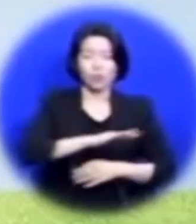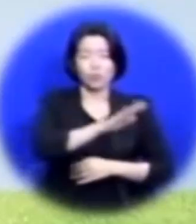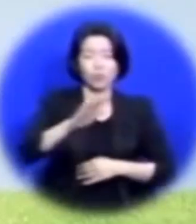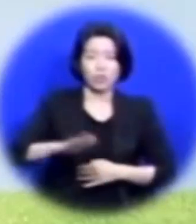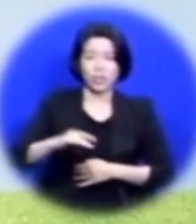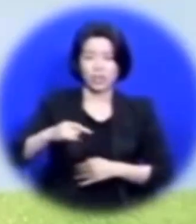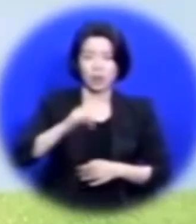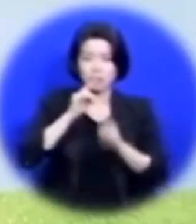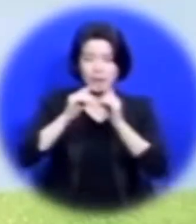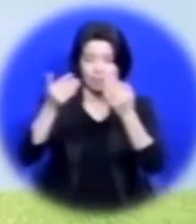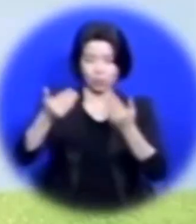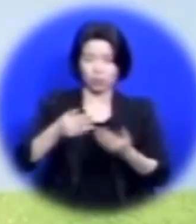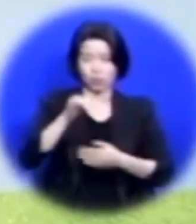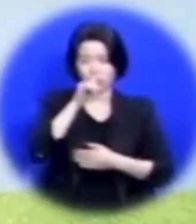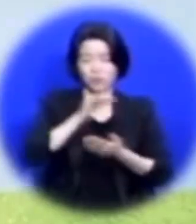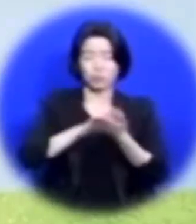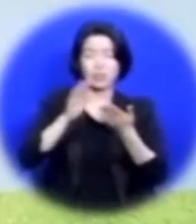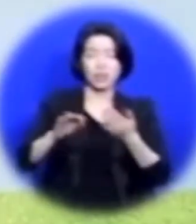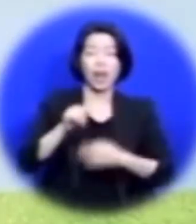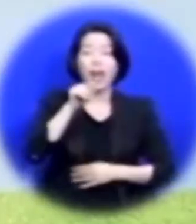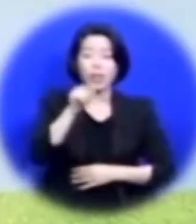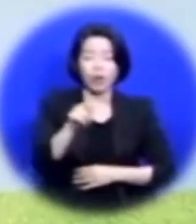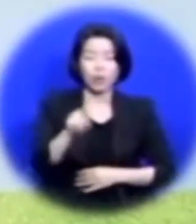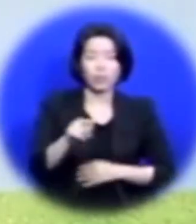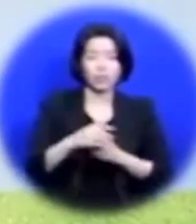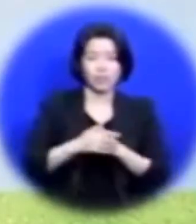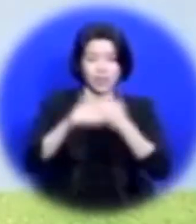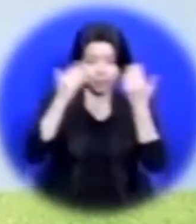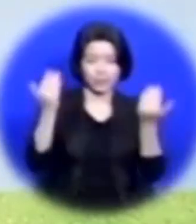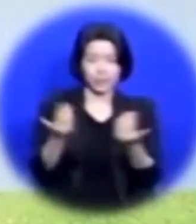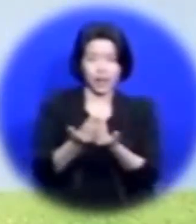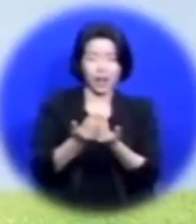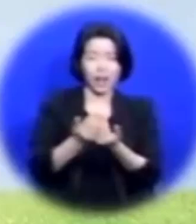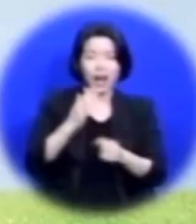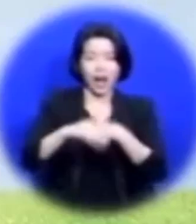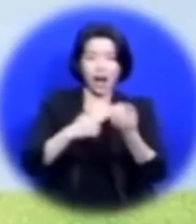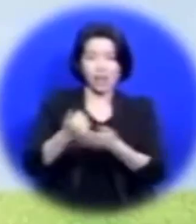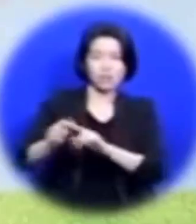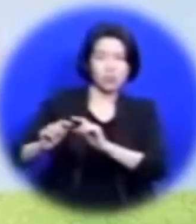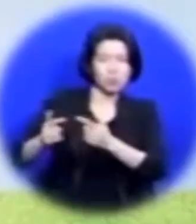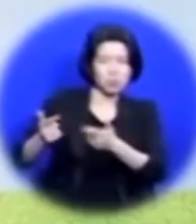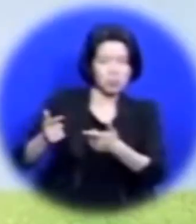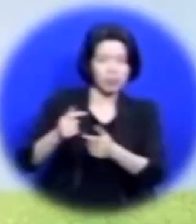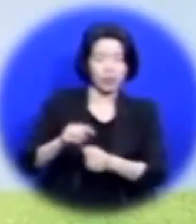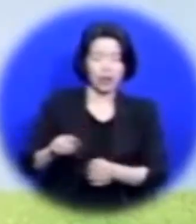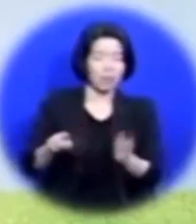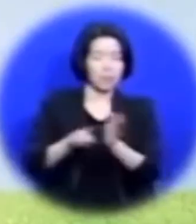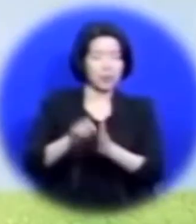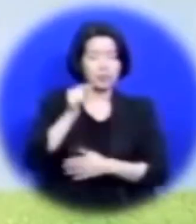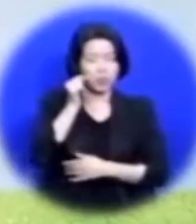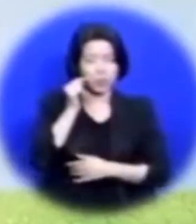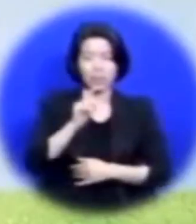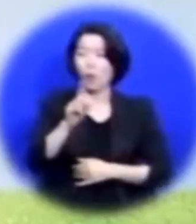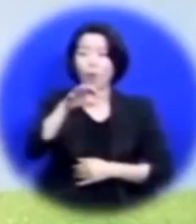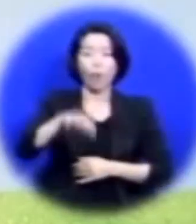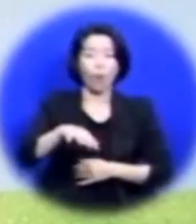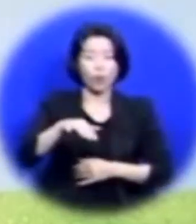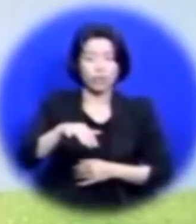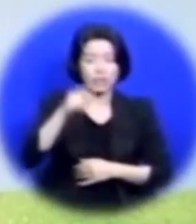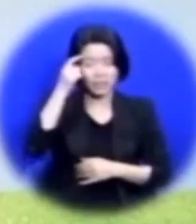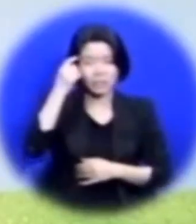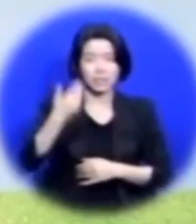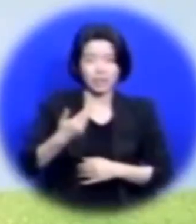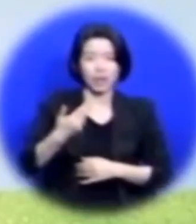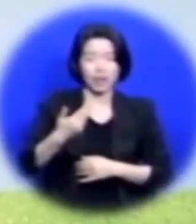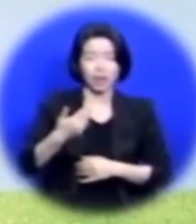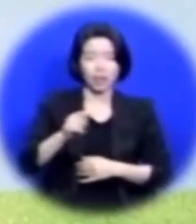겠어요 너는 다 하나님을 부인하고 하나님 못 믿겠다 그러고 하나님 어딨냐 그러고 이런